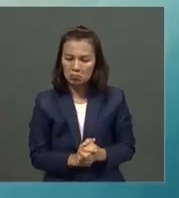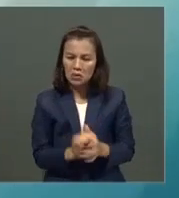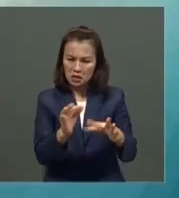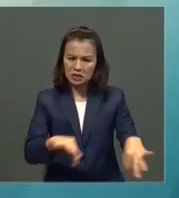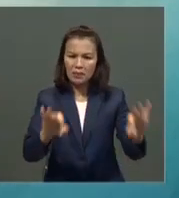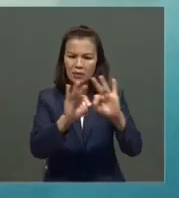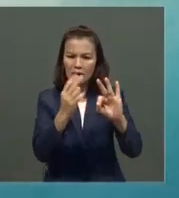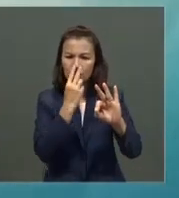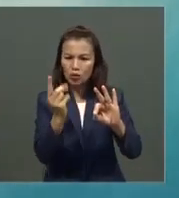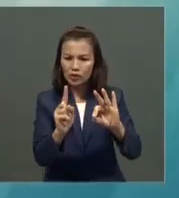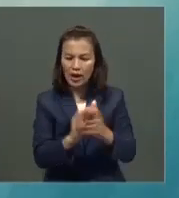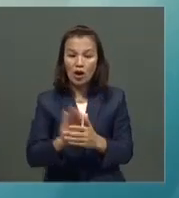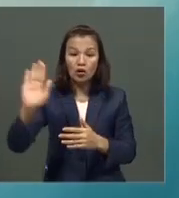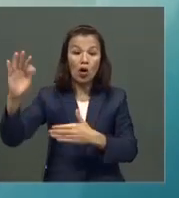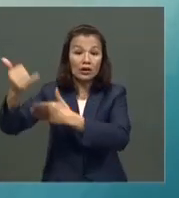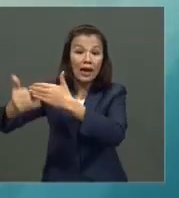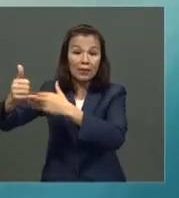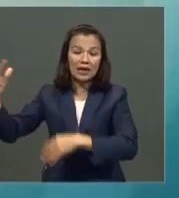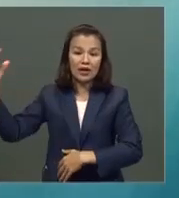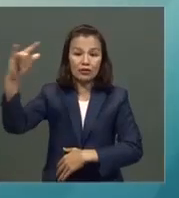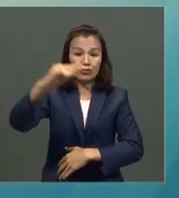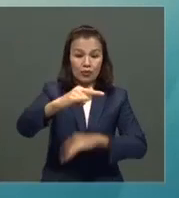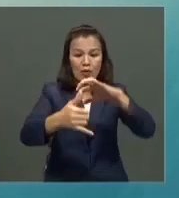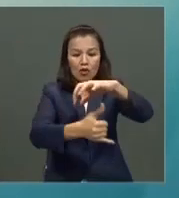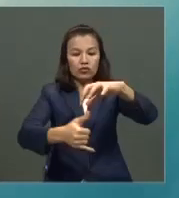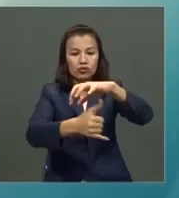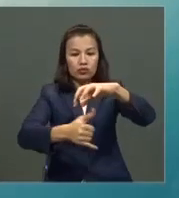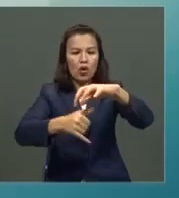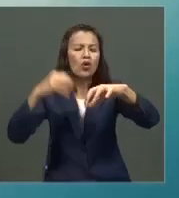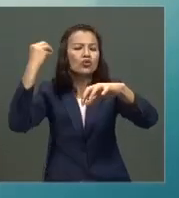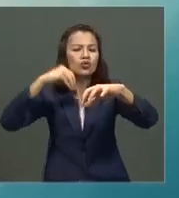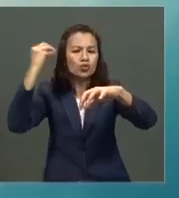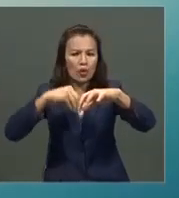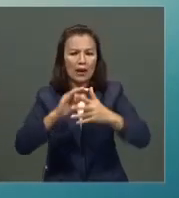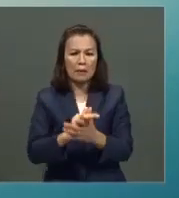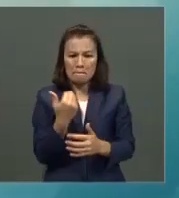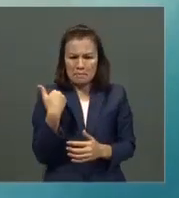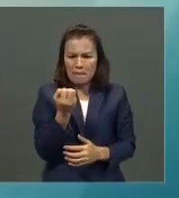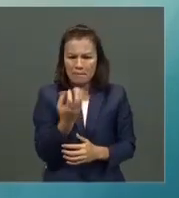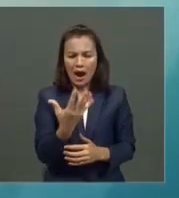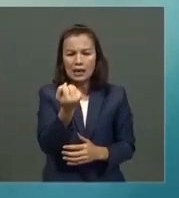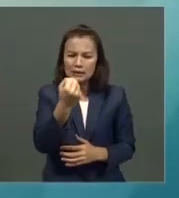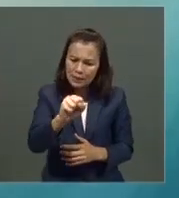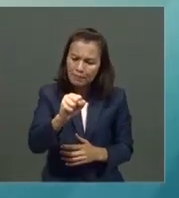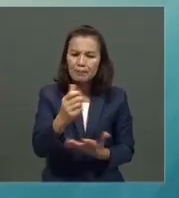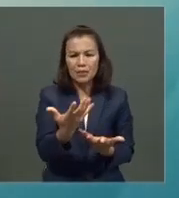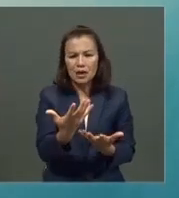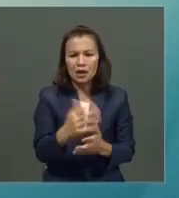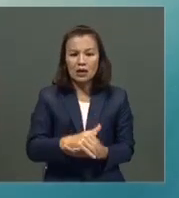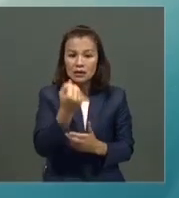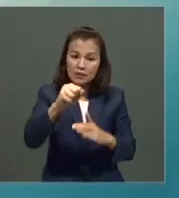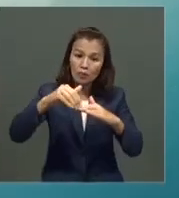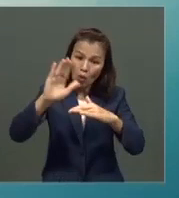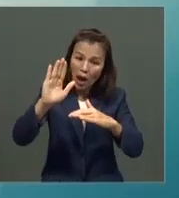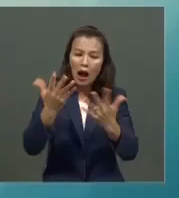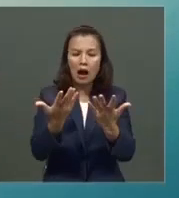ก็คือกลุ่มผู้ที่เดินทางมาจากต่างประเทศเราจะเห็นรายงานทุกๆวันนะคะบางวันมากถึง10ท่านบางวันก็มากกว่า